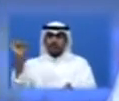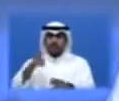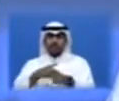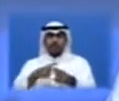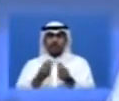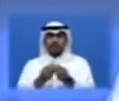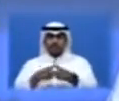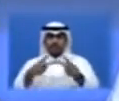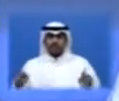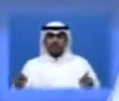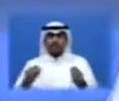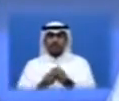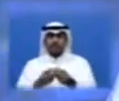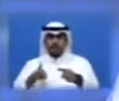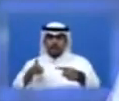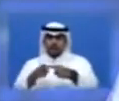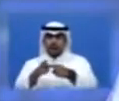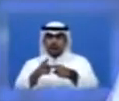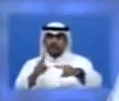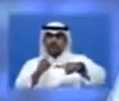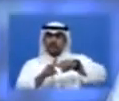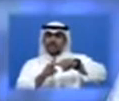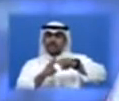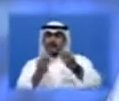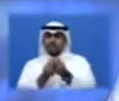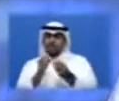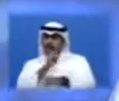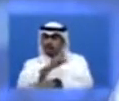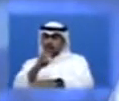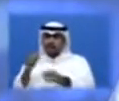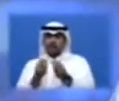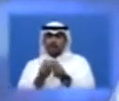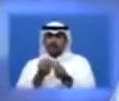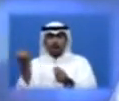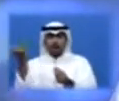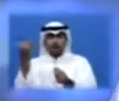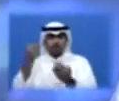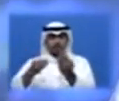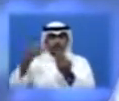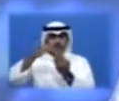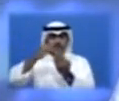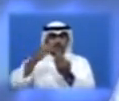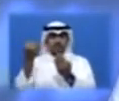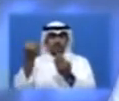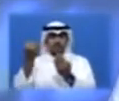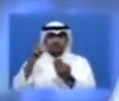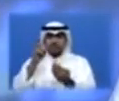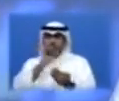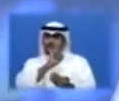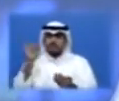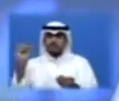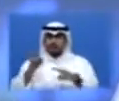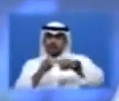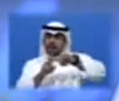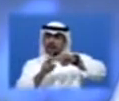معرض الرياضيات حياتنا في قاعة الاستكشاف بهدف تعزيز ثقافة الرياضيات بتوفير